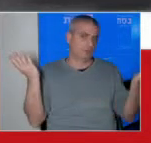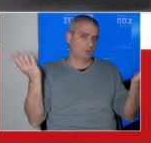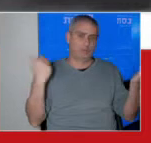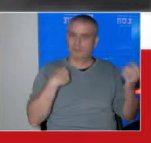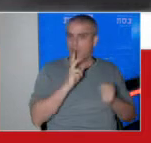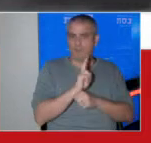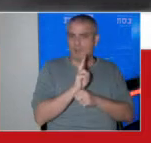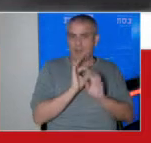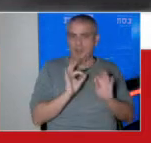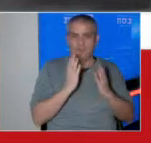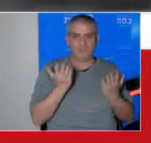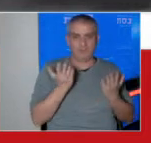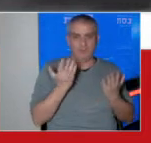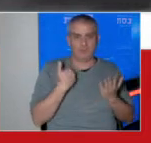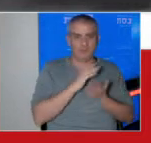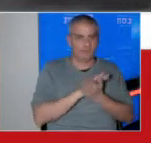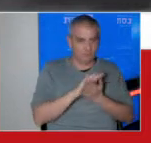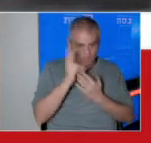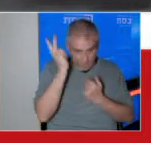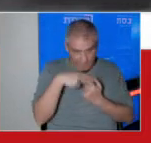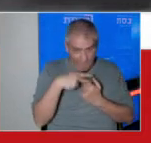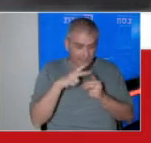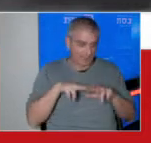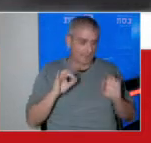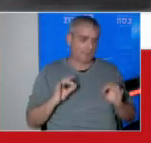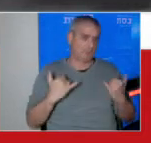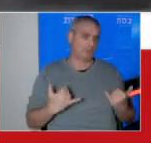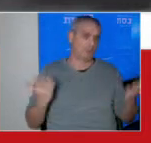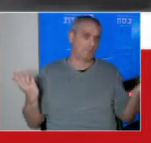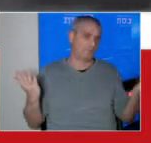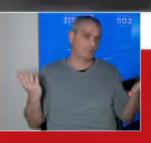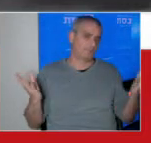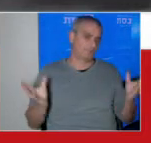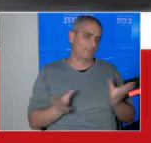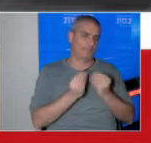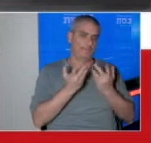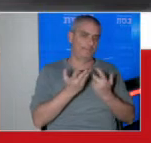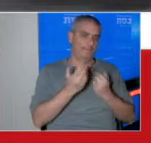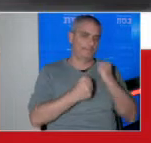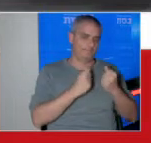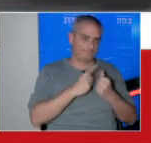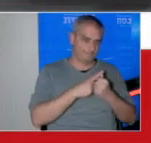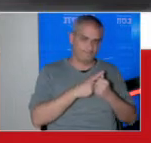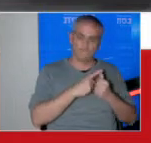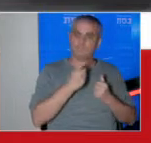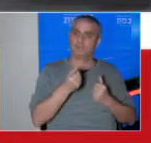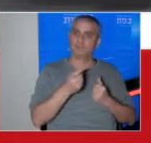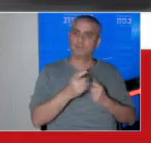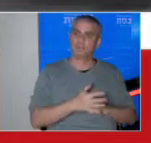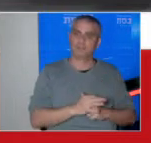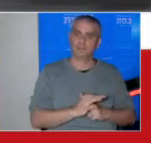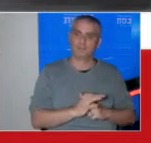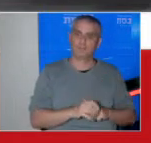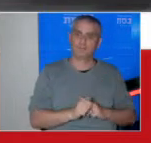אני לא בא להגן על אף אחד. כן. אני פשוט מבין, מבין את המציאות של היום. אוקיי. יחד עם מרץ, יחד עם הממשלה לעשות